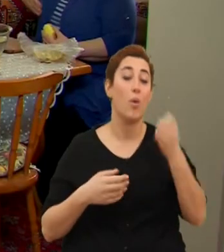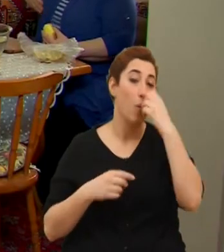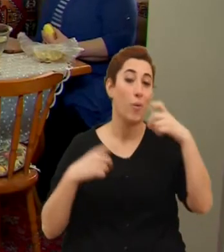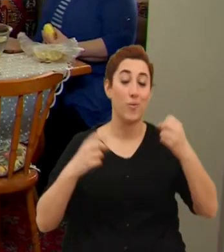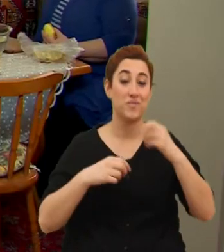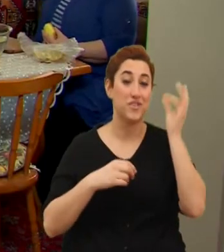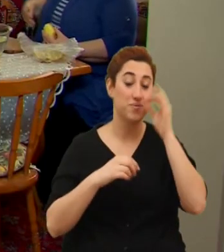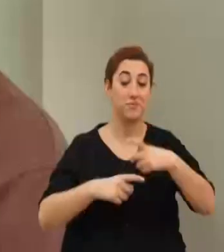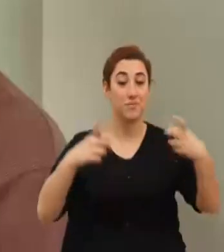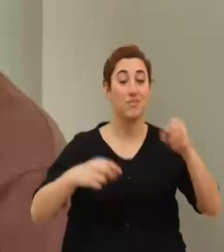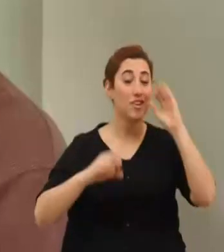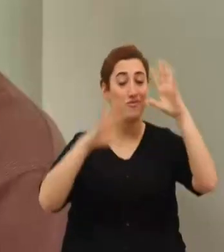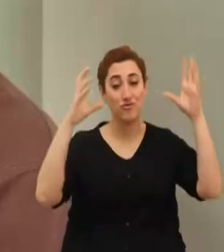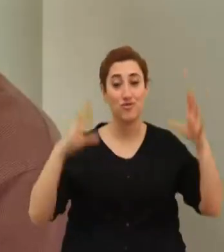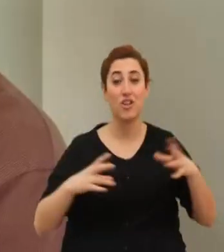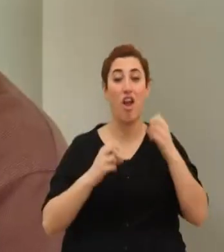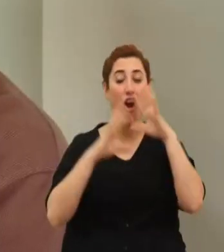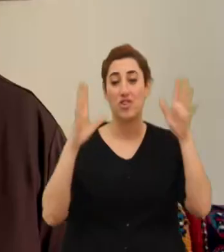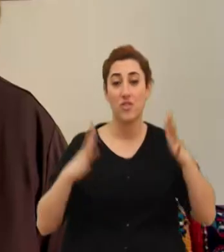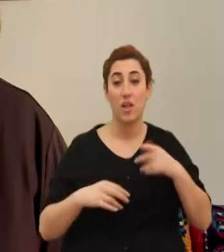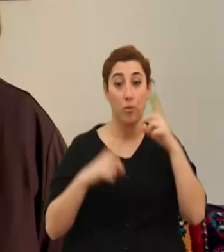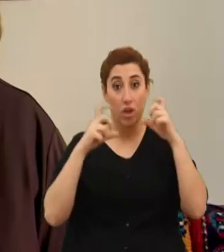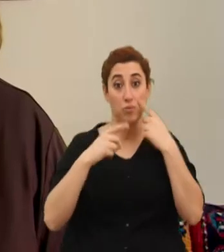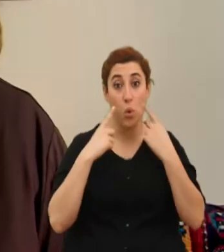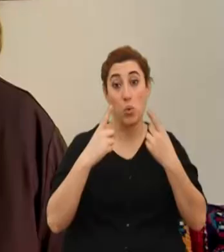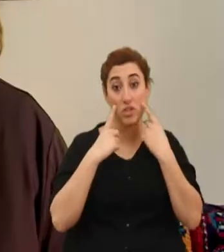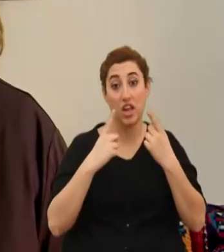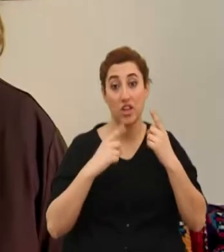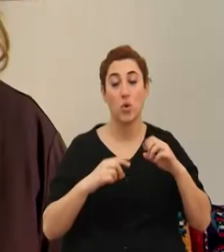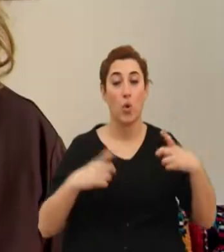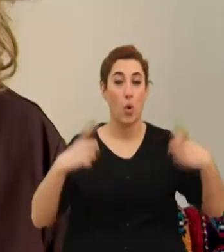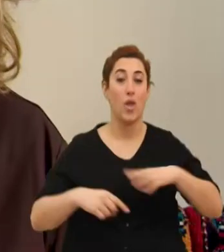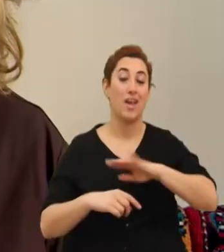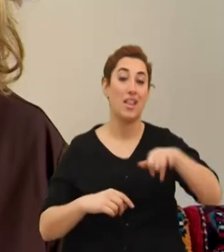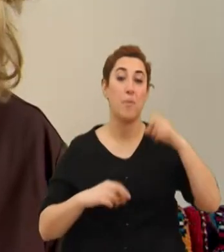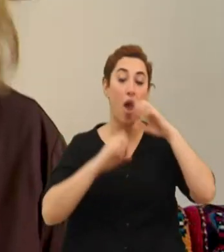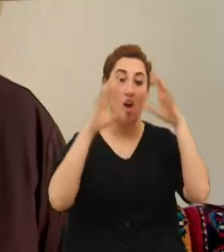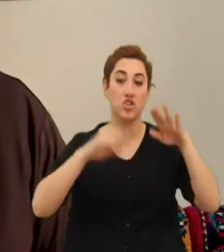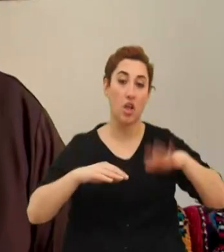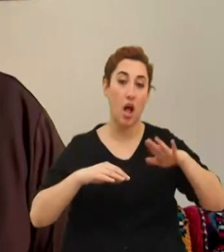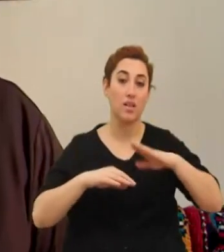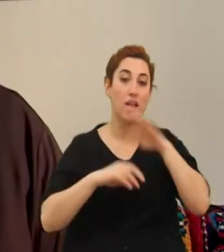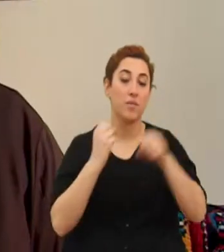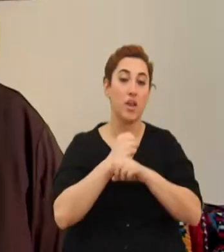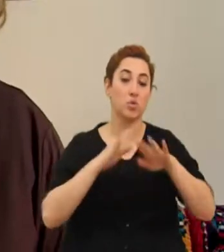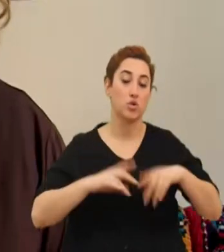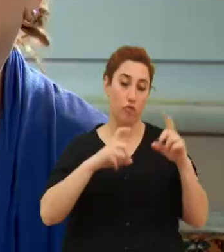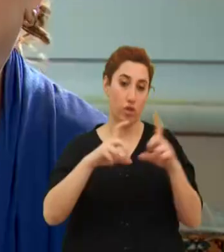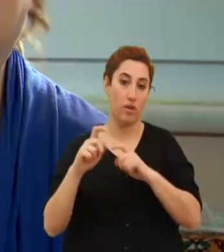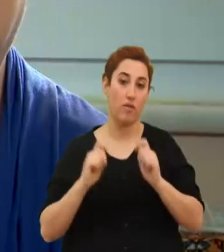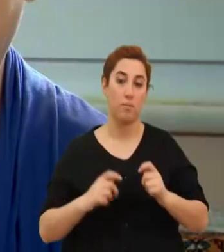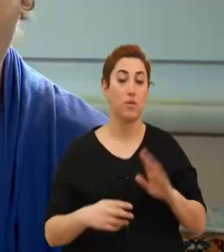göl, yeşillik, ağaçlar falan. He, göz resimleri gösterecek ya. Gölün kenarında her ağacın altında, her taşın üzerinde fotoğraf